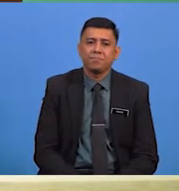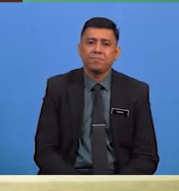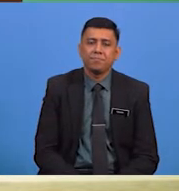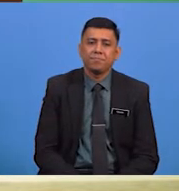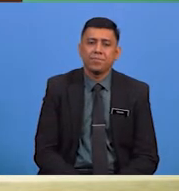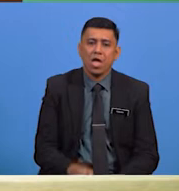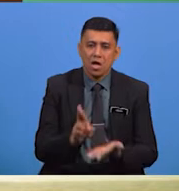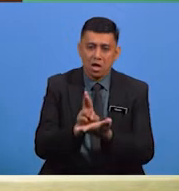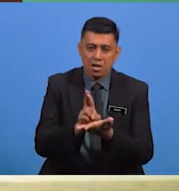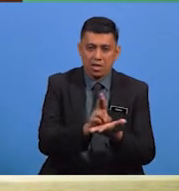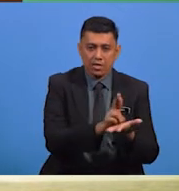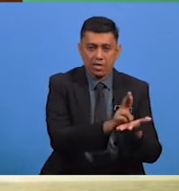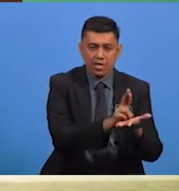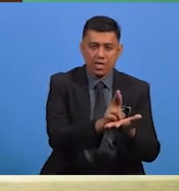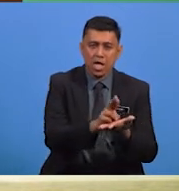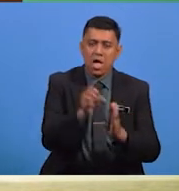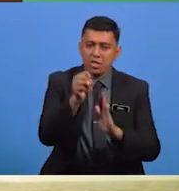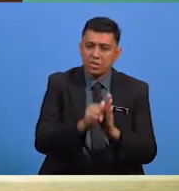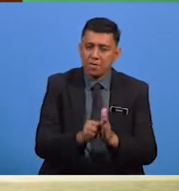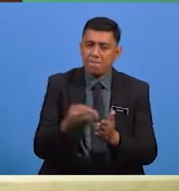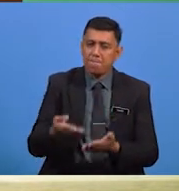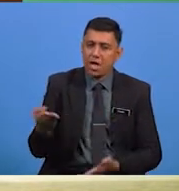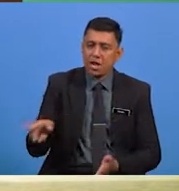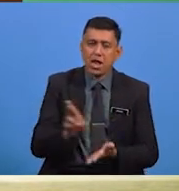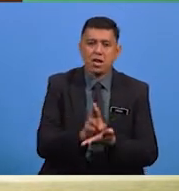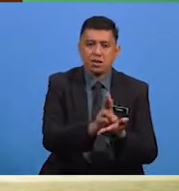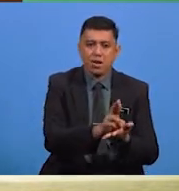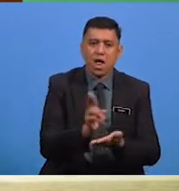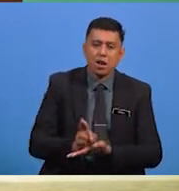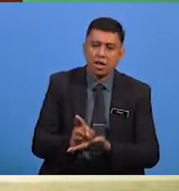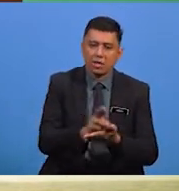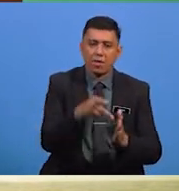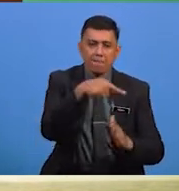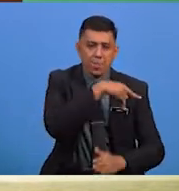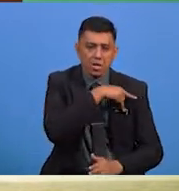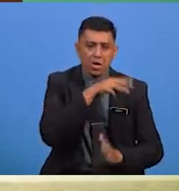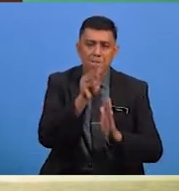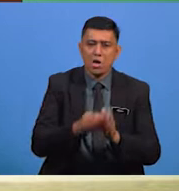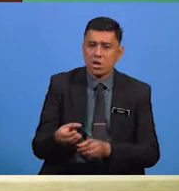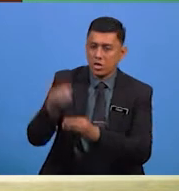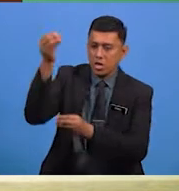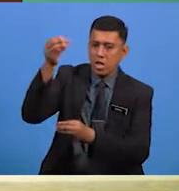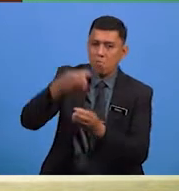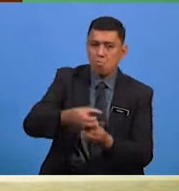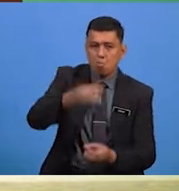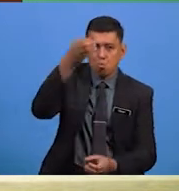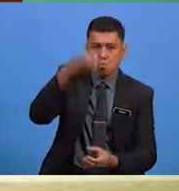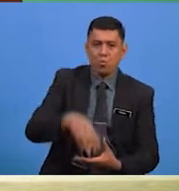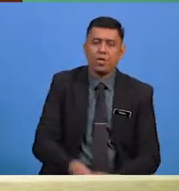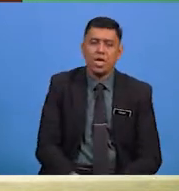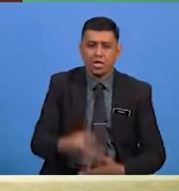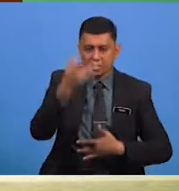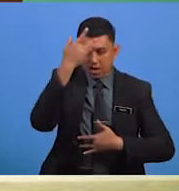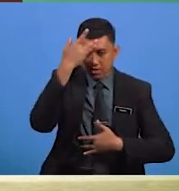Rakit sebarang rakit. Rakit penghulu bergalah buluh.